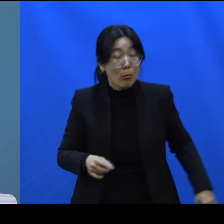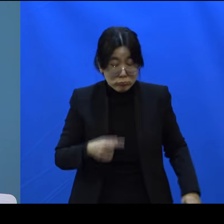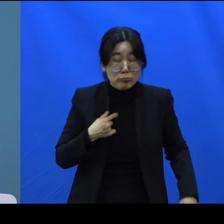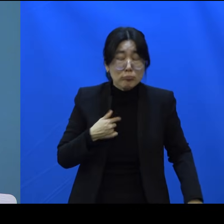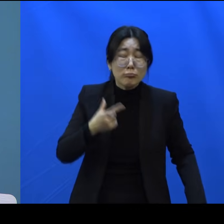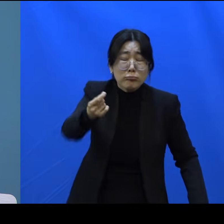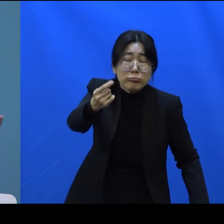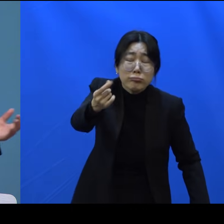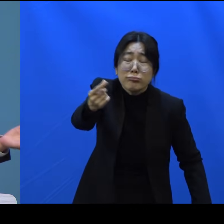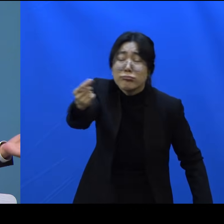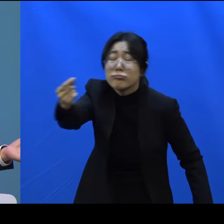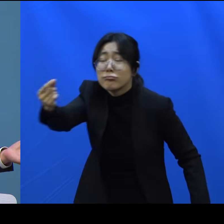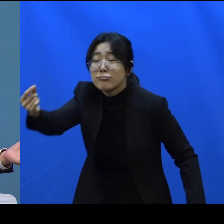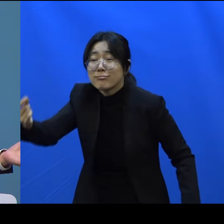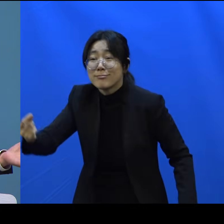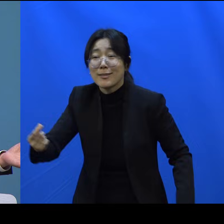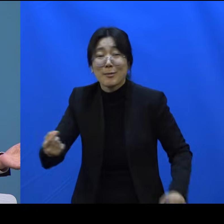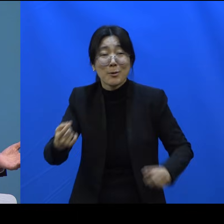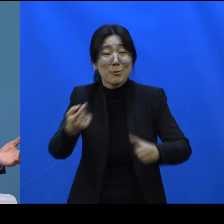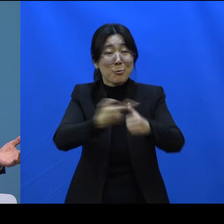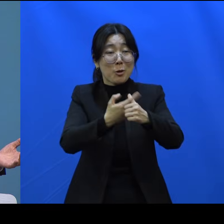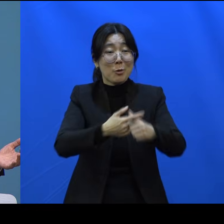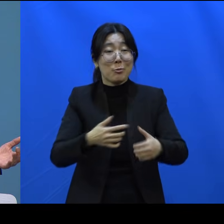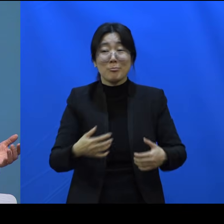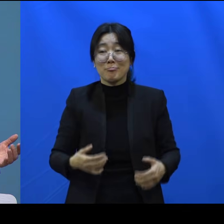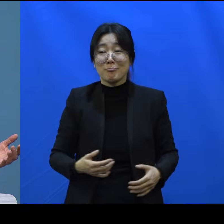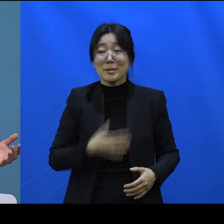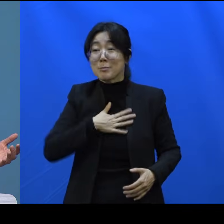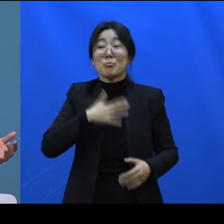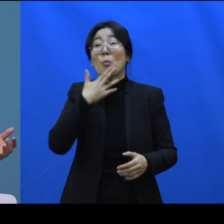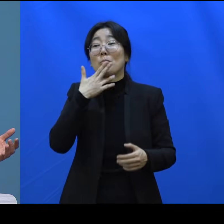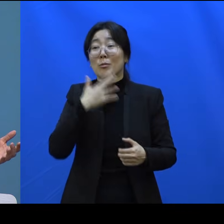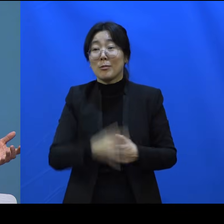거예요. 숨길 게 아무것도 없어요. 약점,